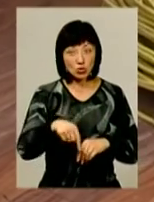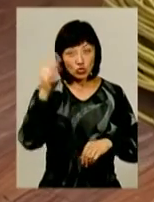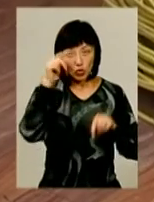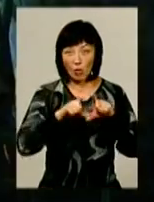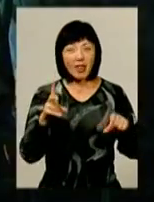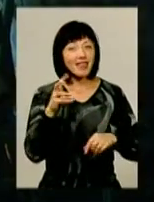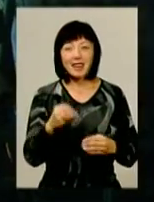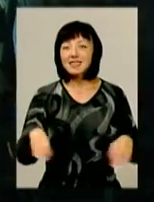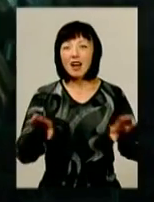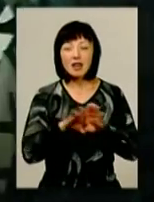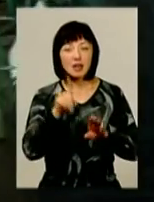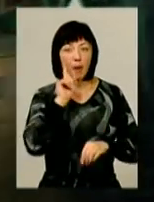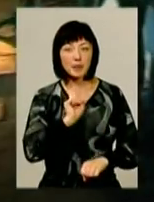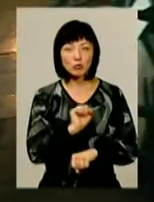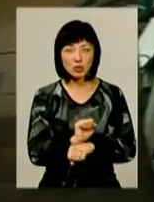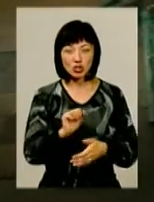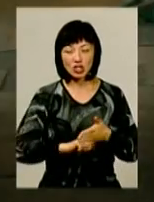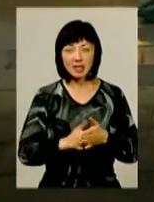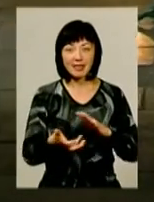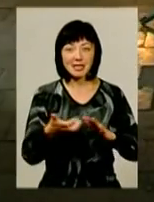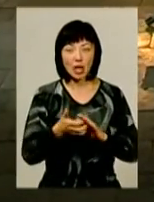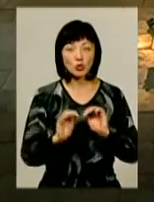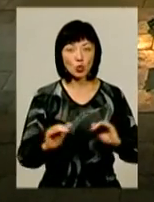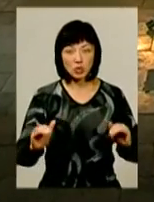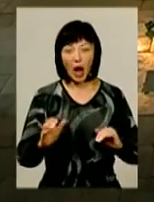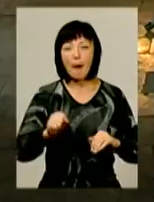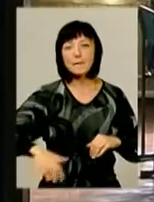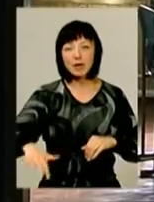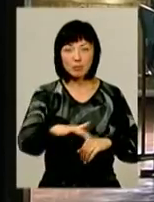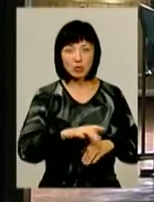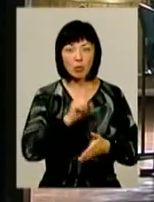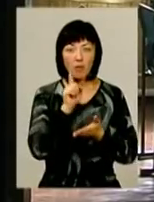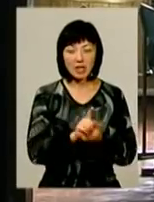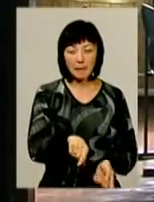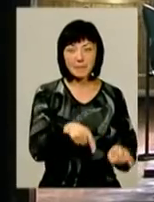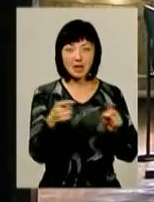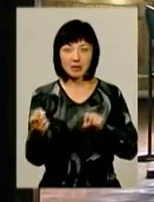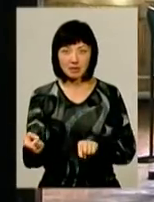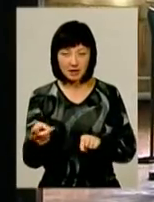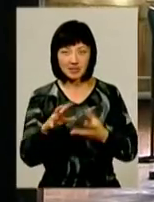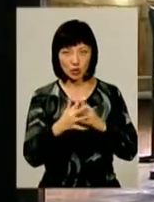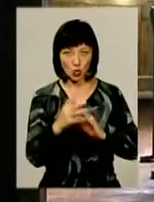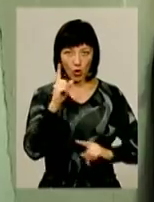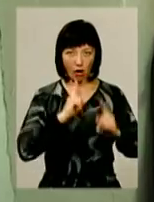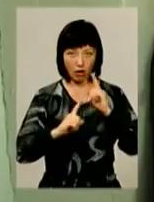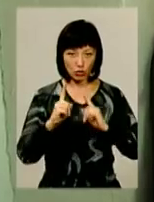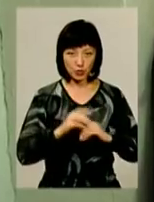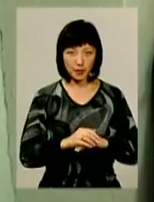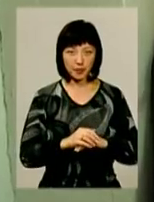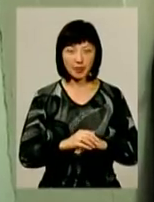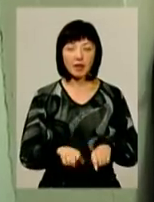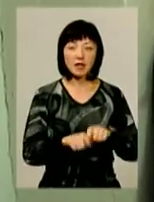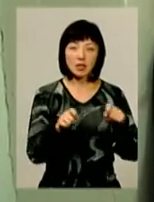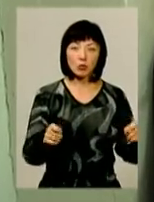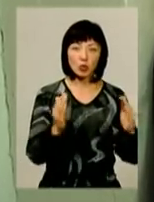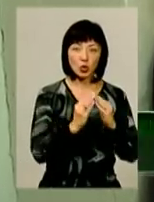не закрили, а лише призупинили через нестачу учнів, а приміщення повинне було перейти на баланс сільської ради. Відкривають чи